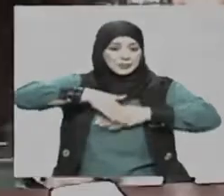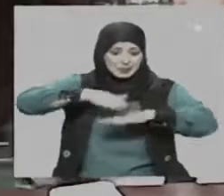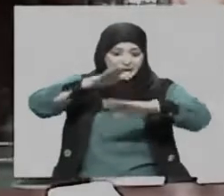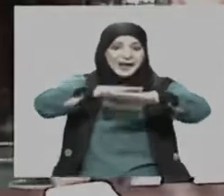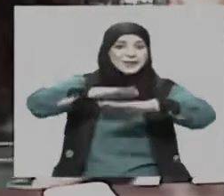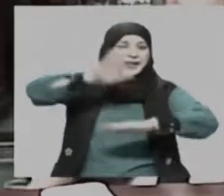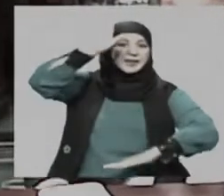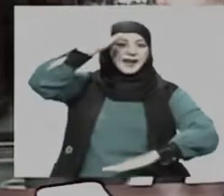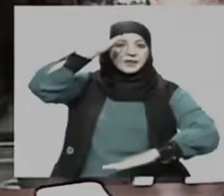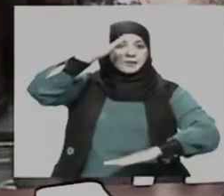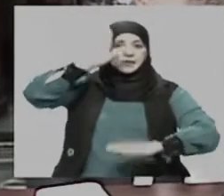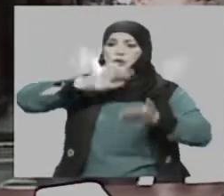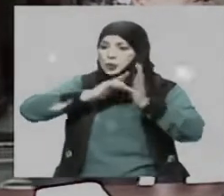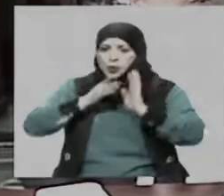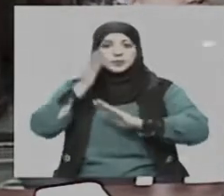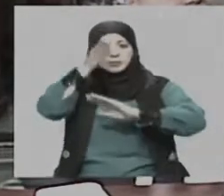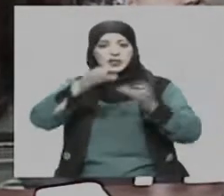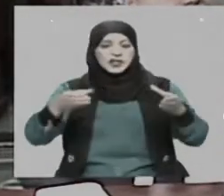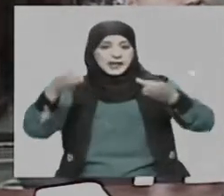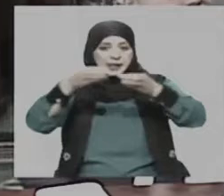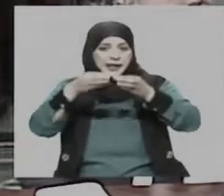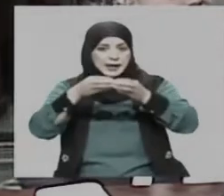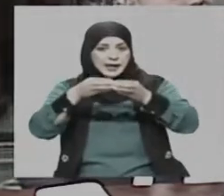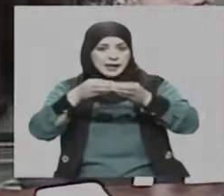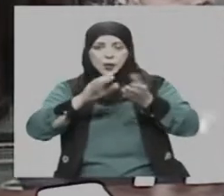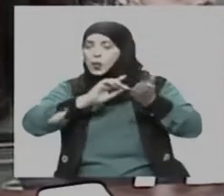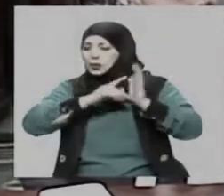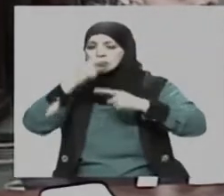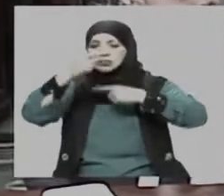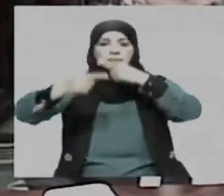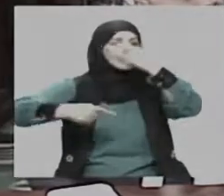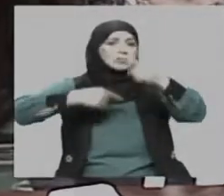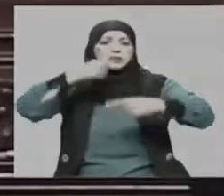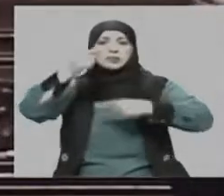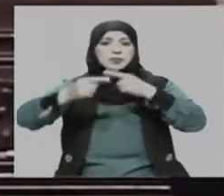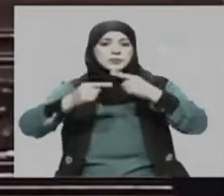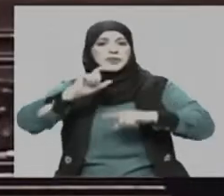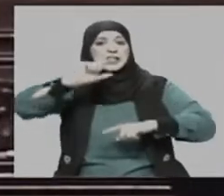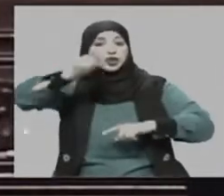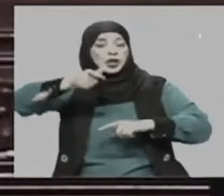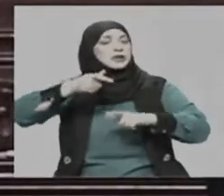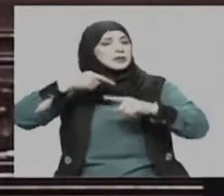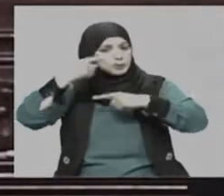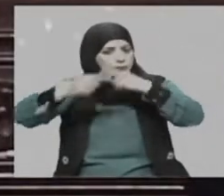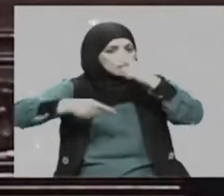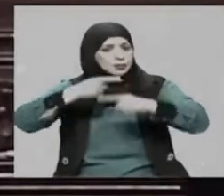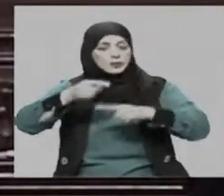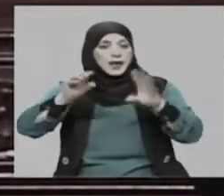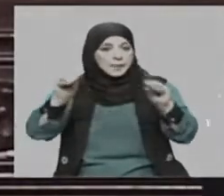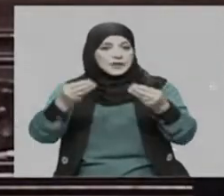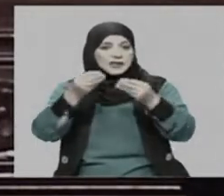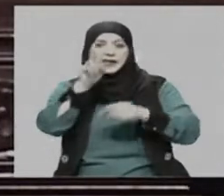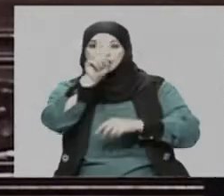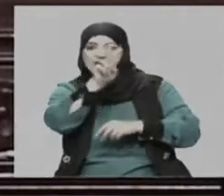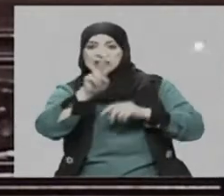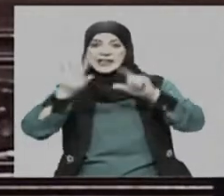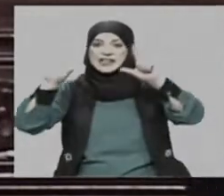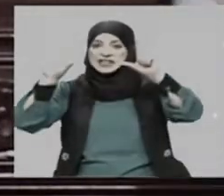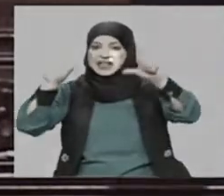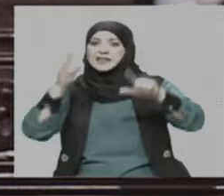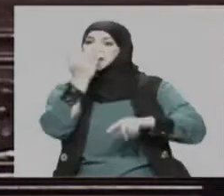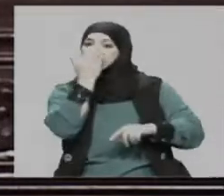مع بعضنا للهيئة، ما ضيعنا حتى نهار، عندنا أجال شهر، مشينا نهار اللي خذينا نهار 27